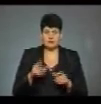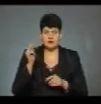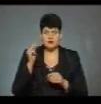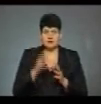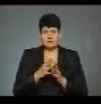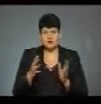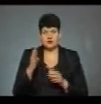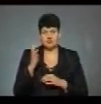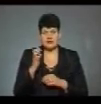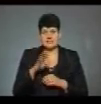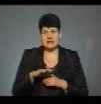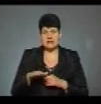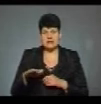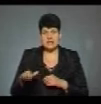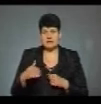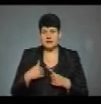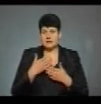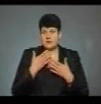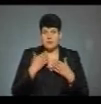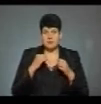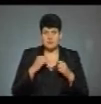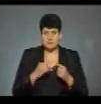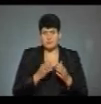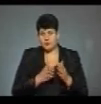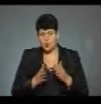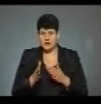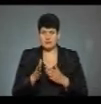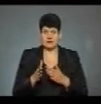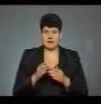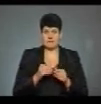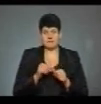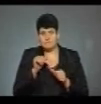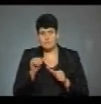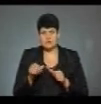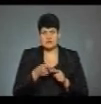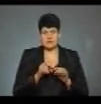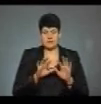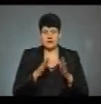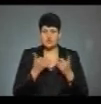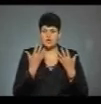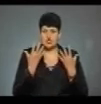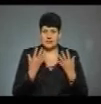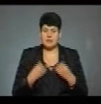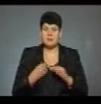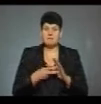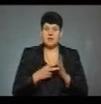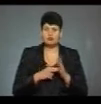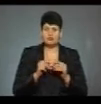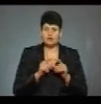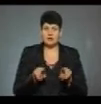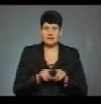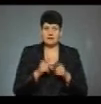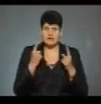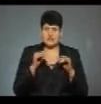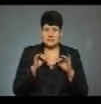як 400 дітей, і ми не маємо права пройти мимо таких подій. На сьогоднішній день ми плануємо в школі також